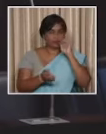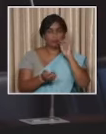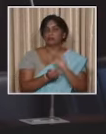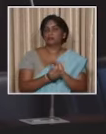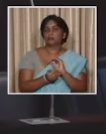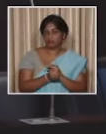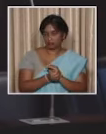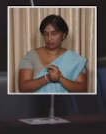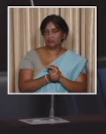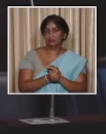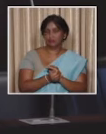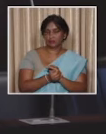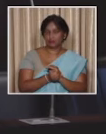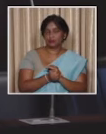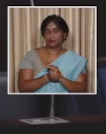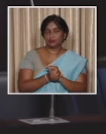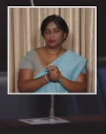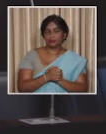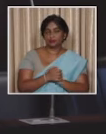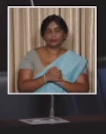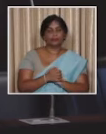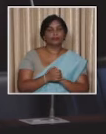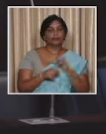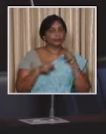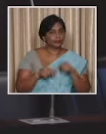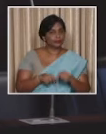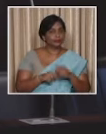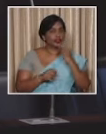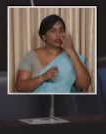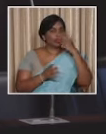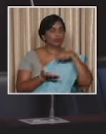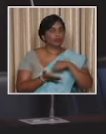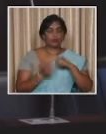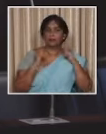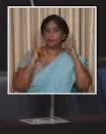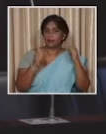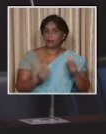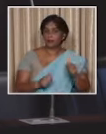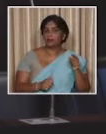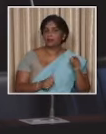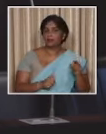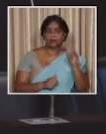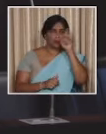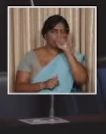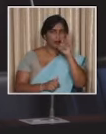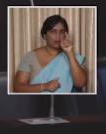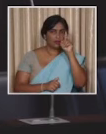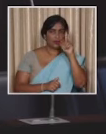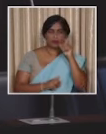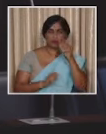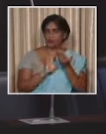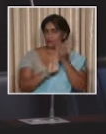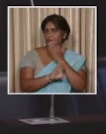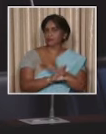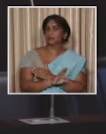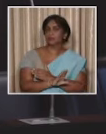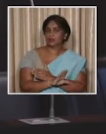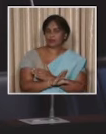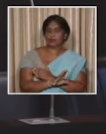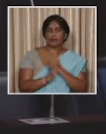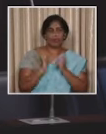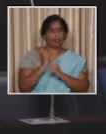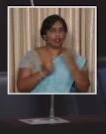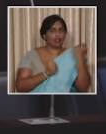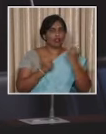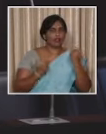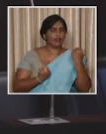pilibanda padanam mathin dan me thummodara palame me dan maasa ekahamarakata issalla tipper